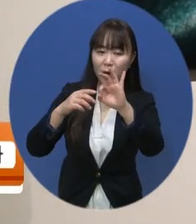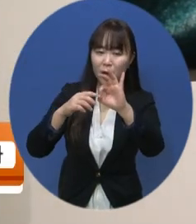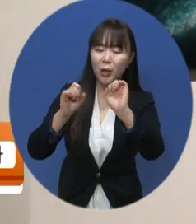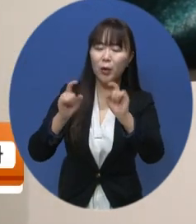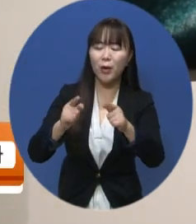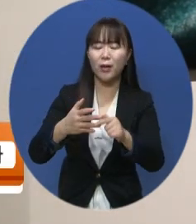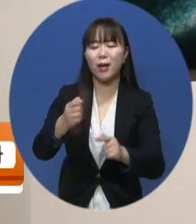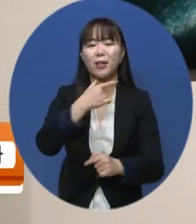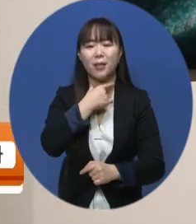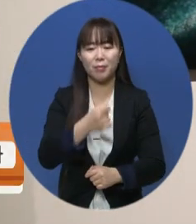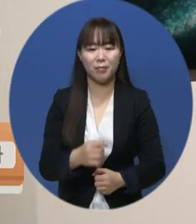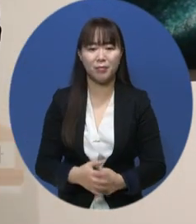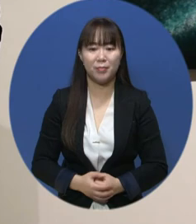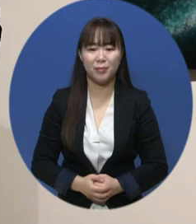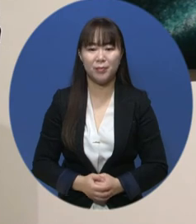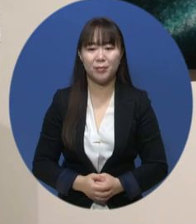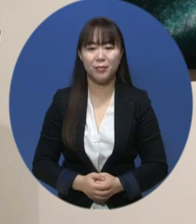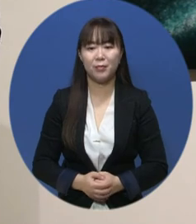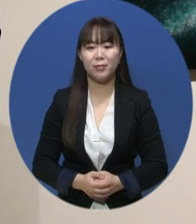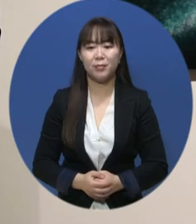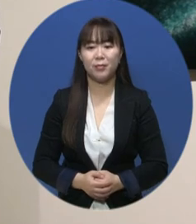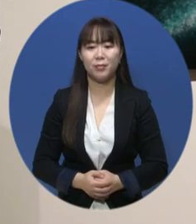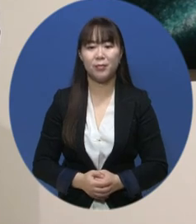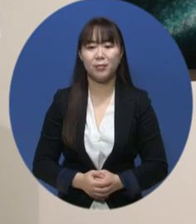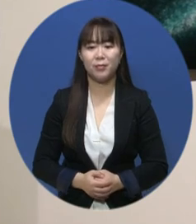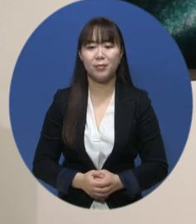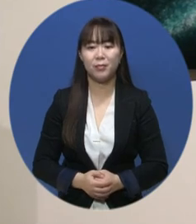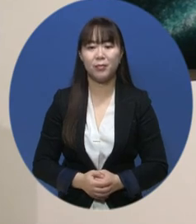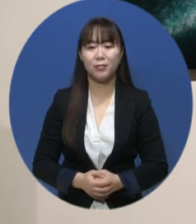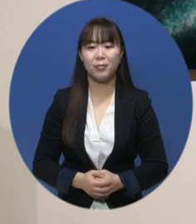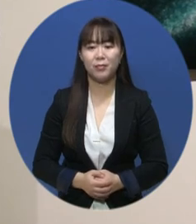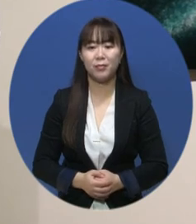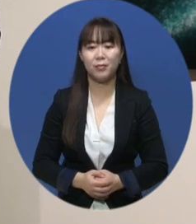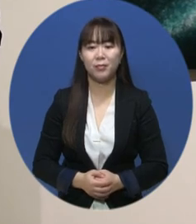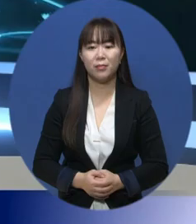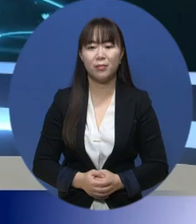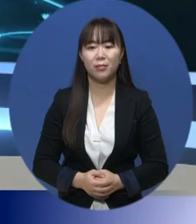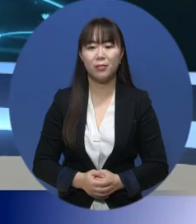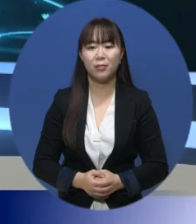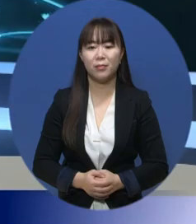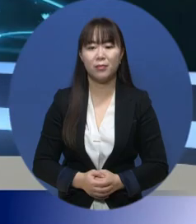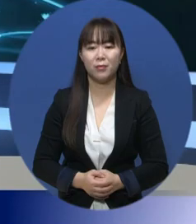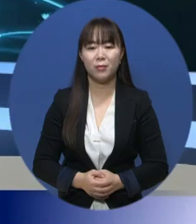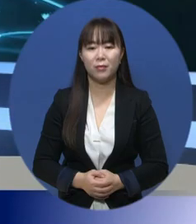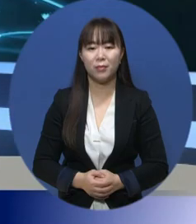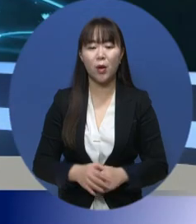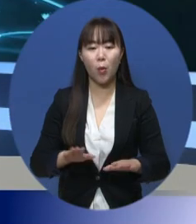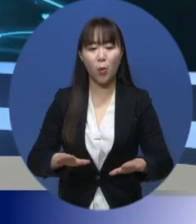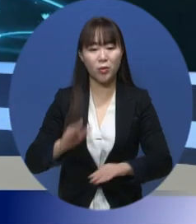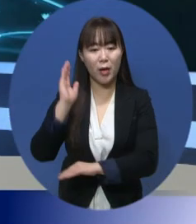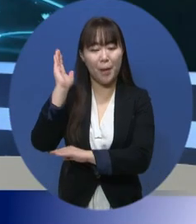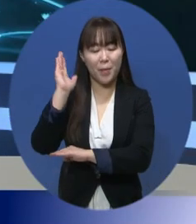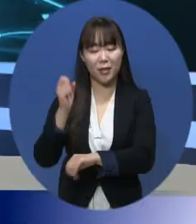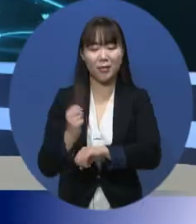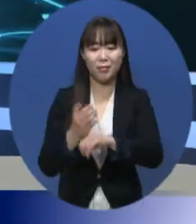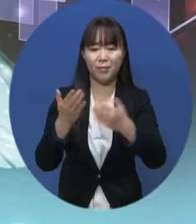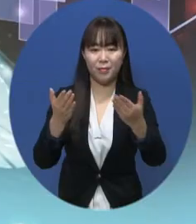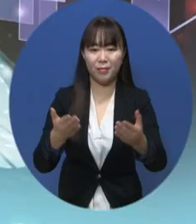기회가 되길 기대해봅니다. 복지TV 뉴스 이소영입니다. 이어서 오늘도